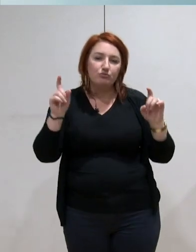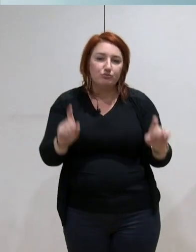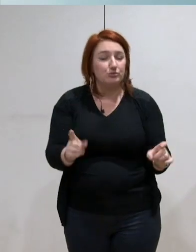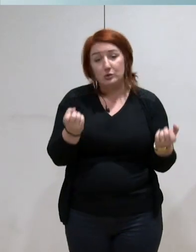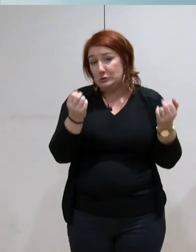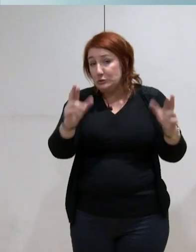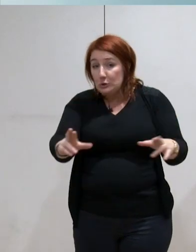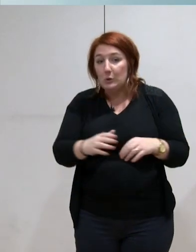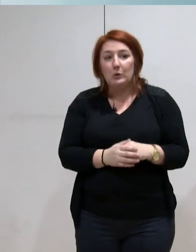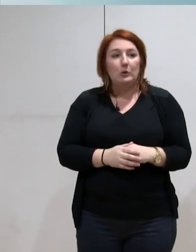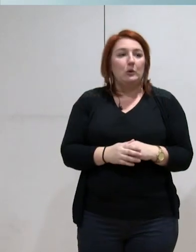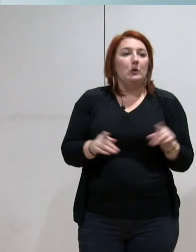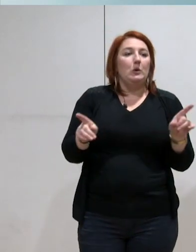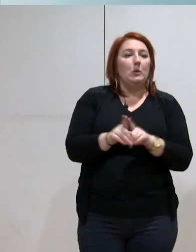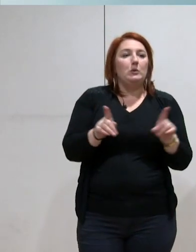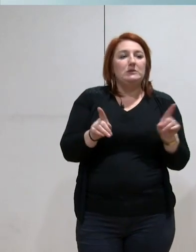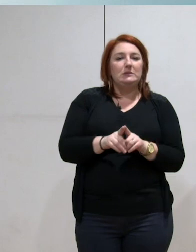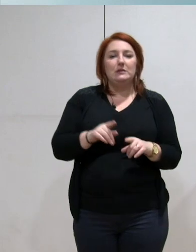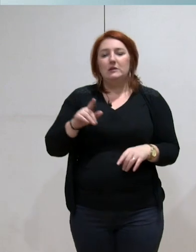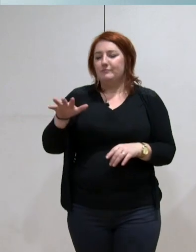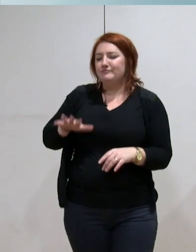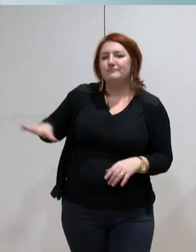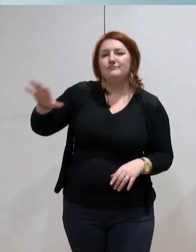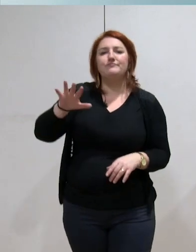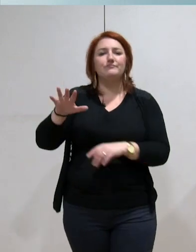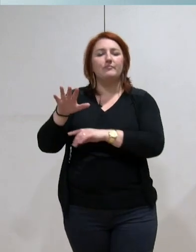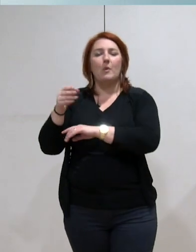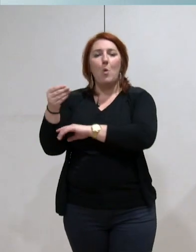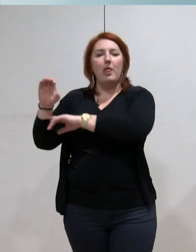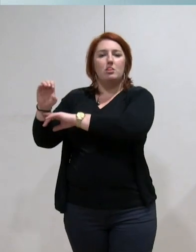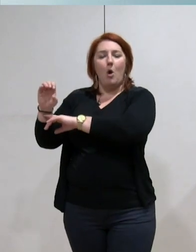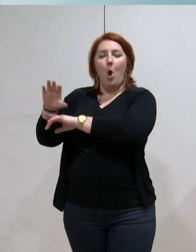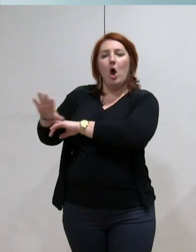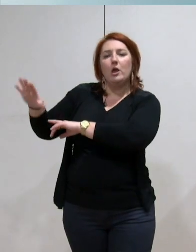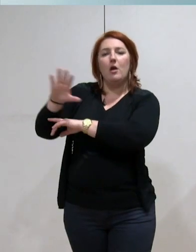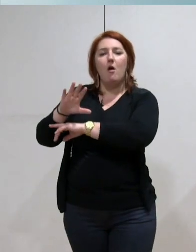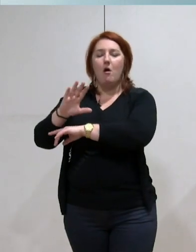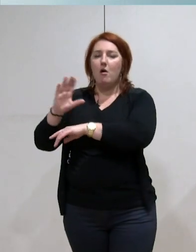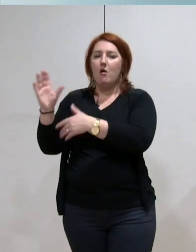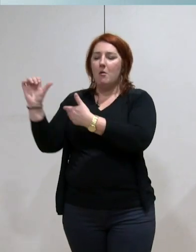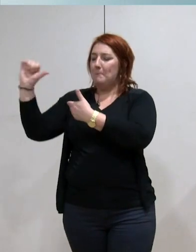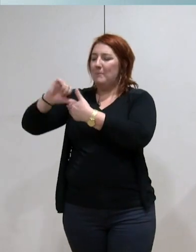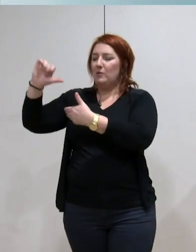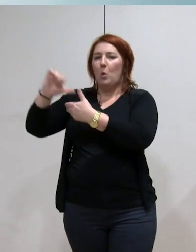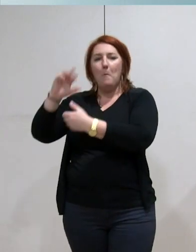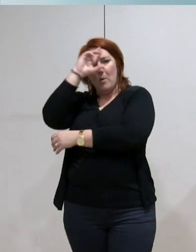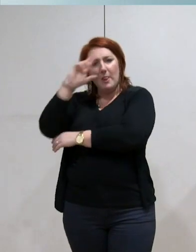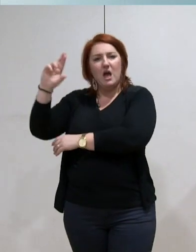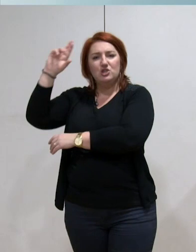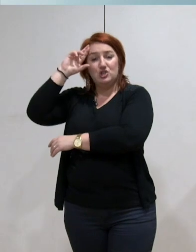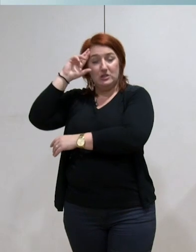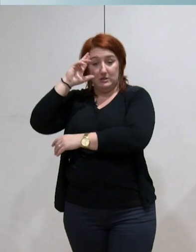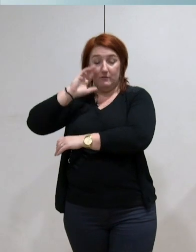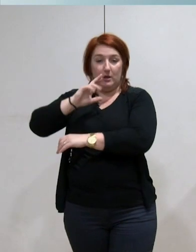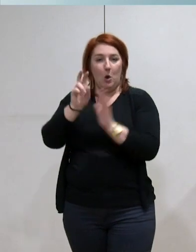les pétromonarchies du golf sont en train de venir aussi au secours de la ville de Grenoble on travaille avec un